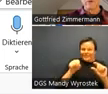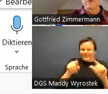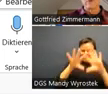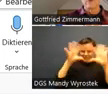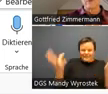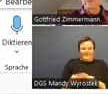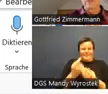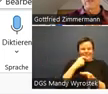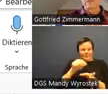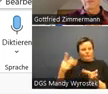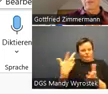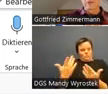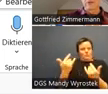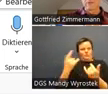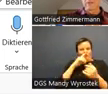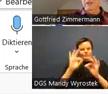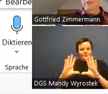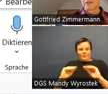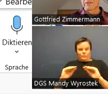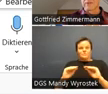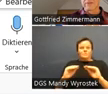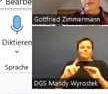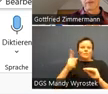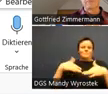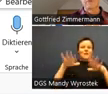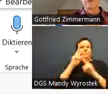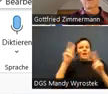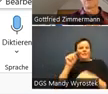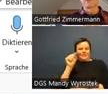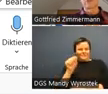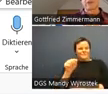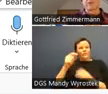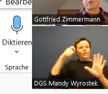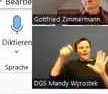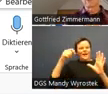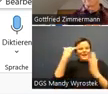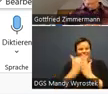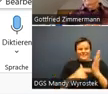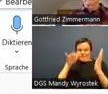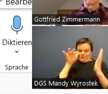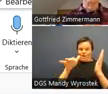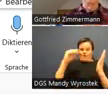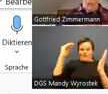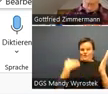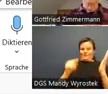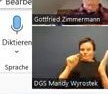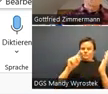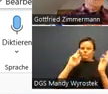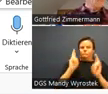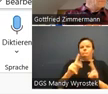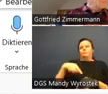kompliziert. Und deswegen haben wir gesagt, wir lassen das weg, weil wir die Checkliste möglichst einfach halten